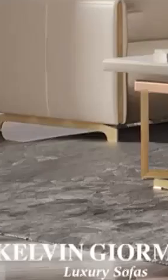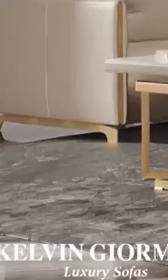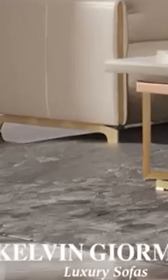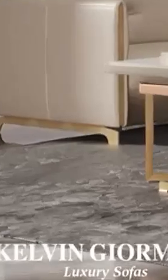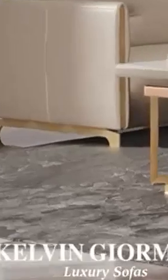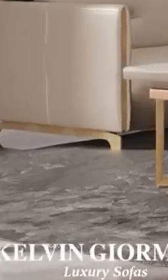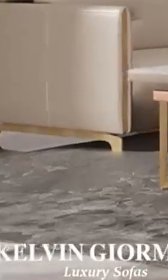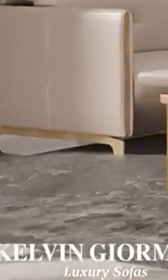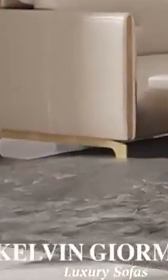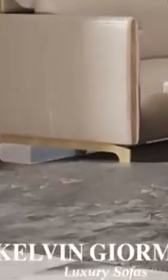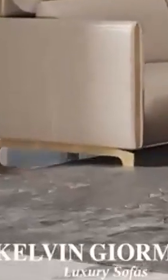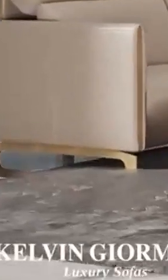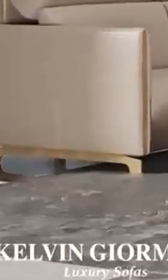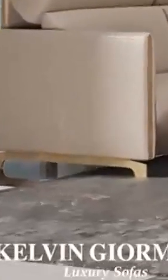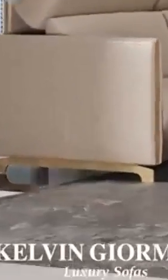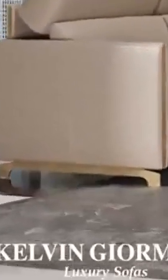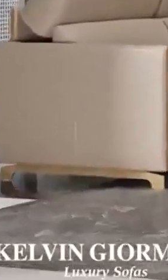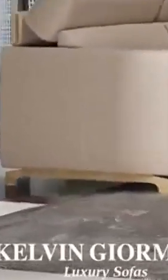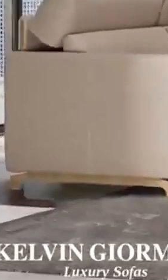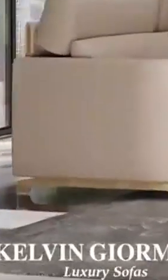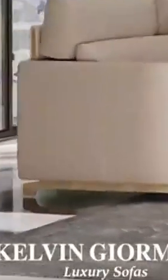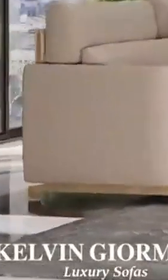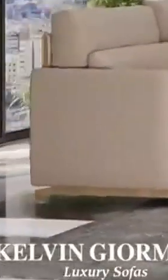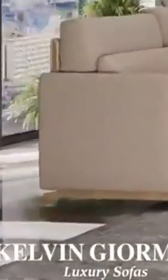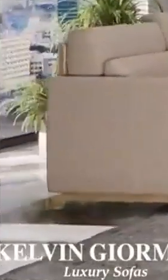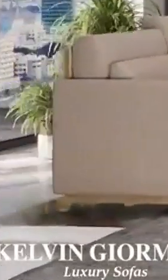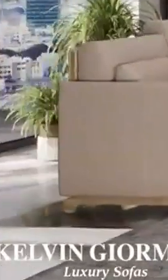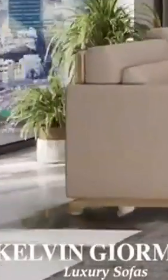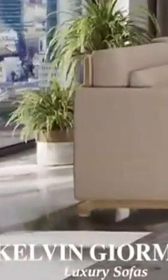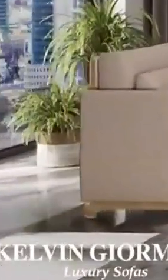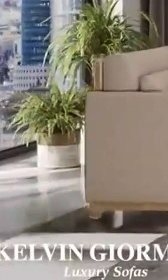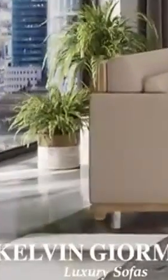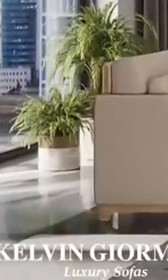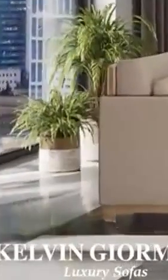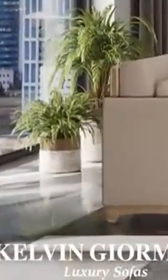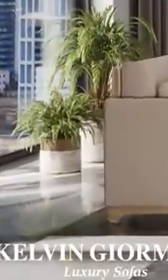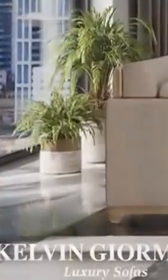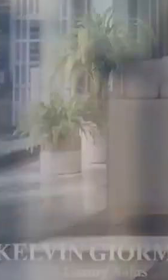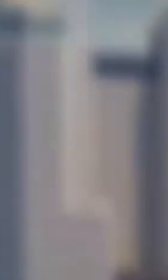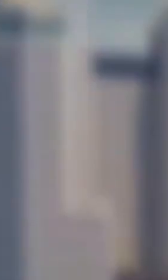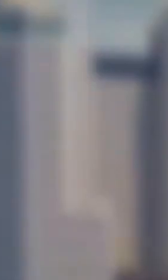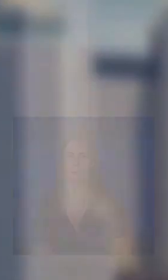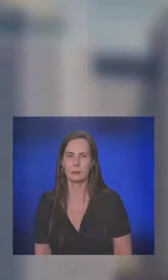נעים. דיבני סנטר, המרכז לעיצוב כל הבית. דיבני סנטר.